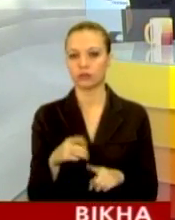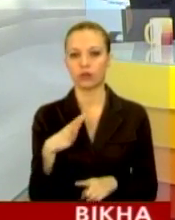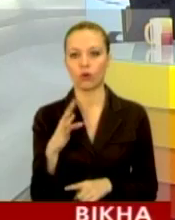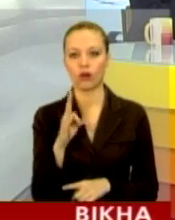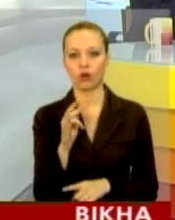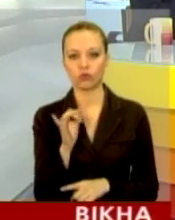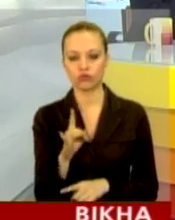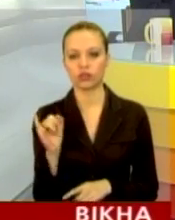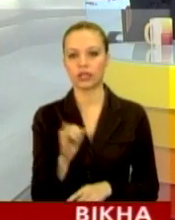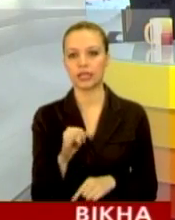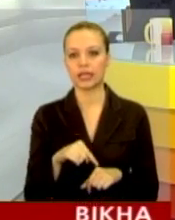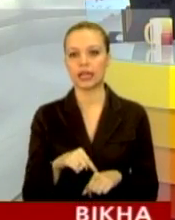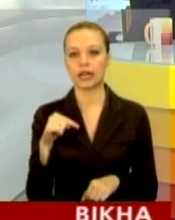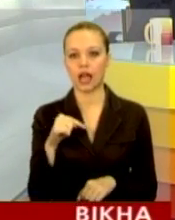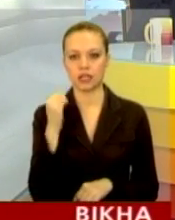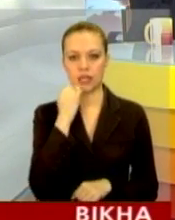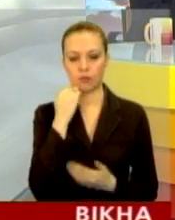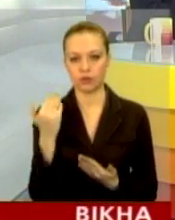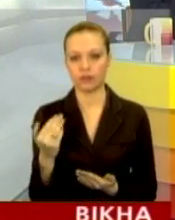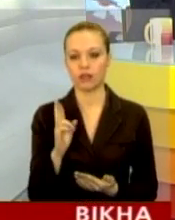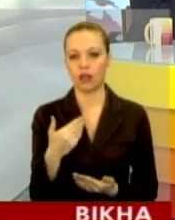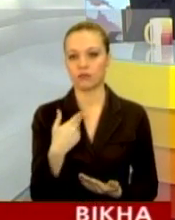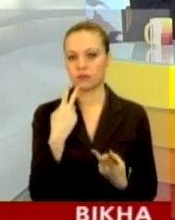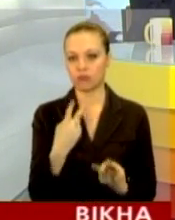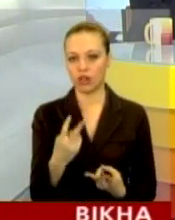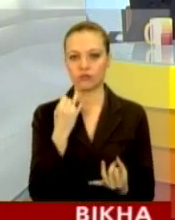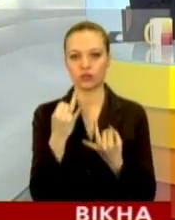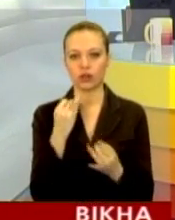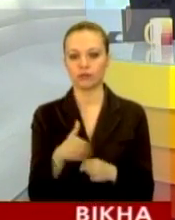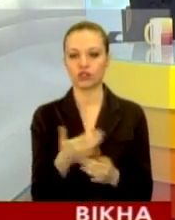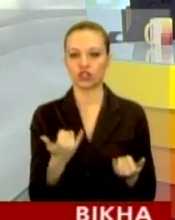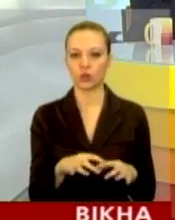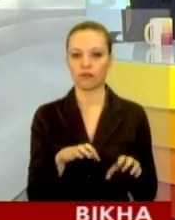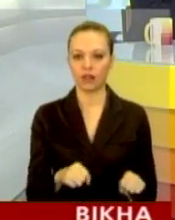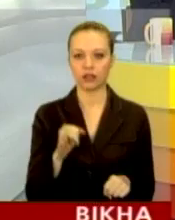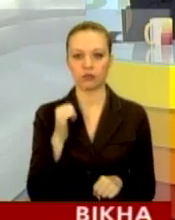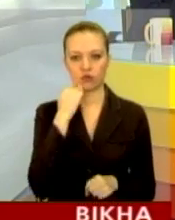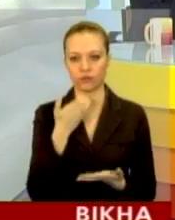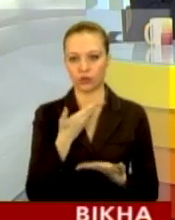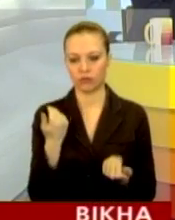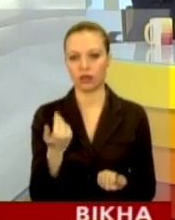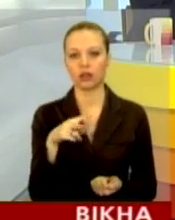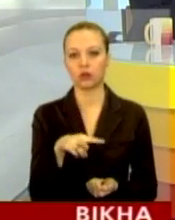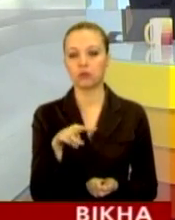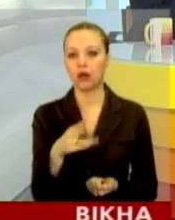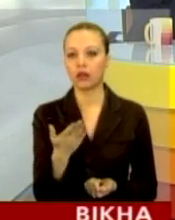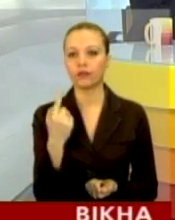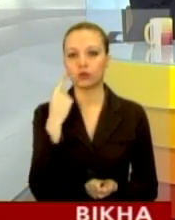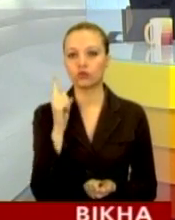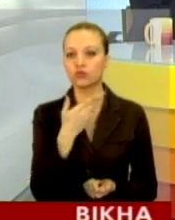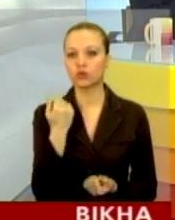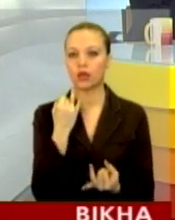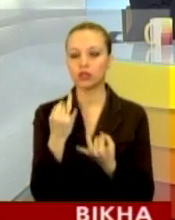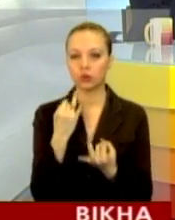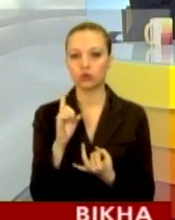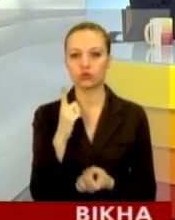Ольга Кучер і реакція Москви. Отже, як ми бачимо, діалогу між нинішньою владою і Москвою немає. Леонід Макарович, як ви думаєте, чому немає